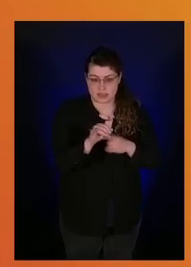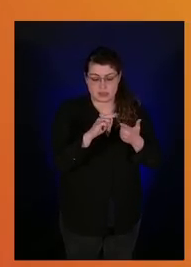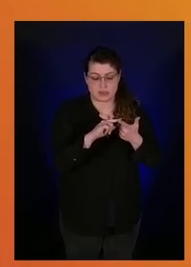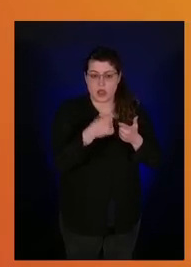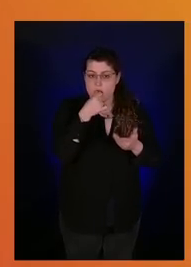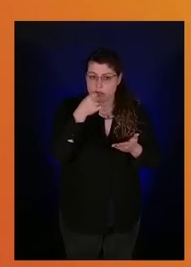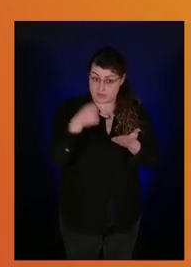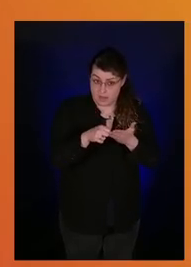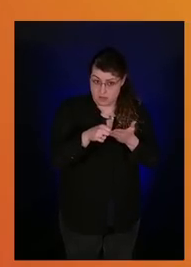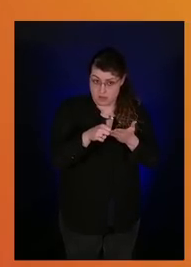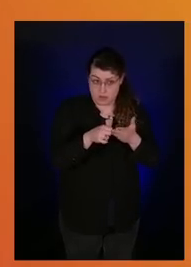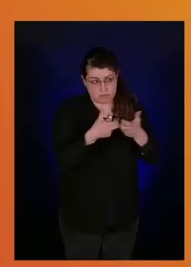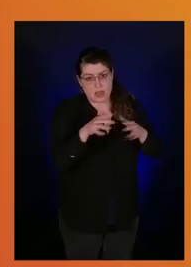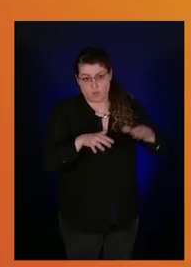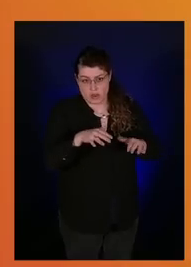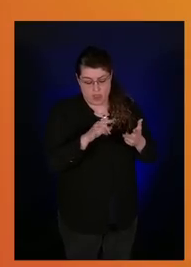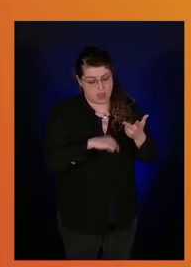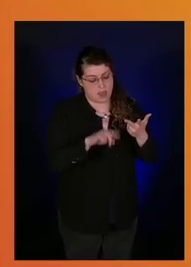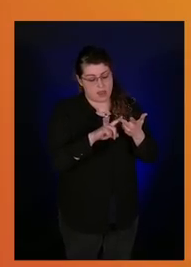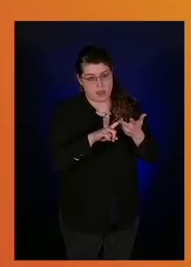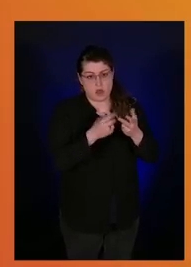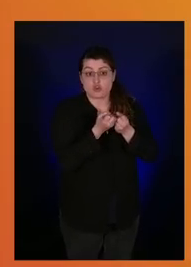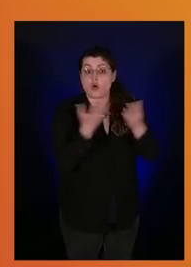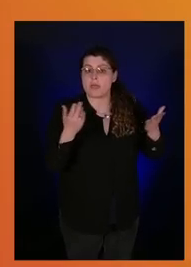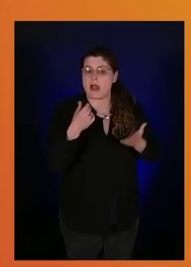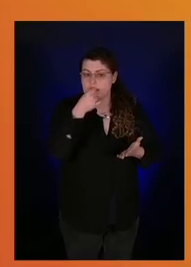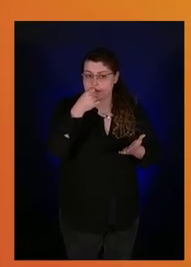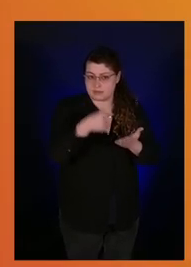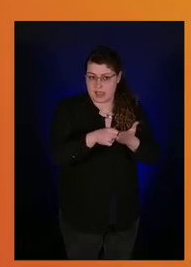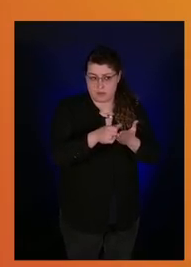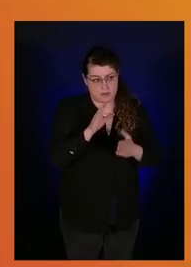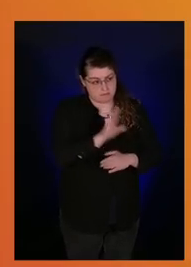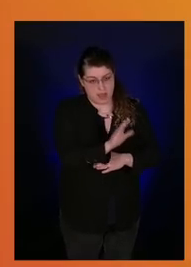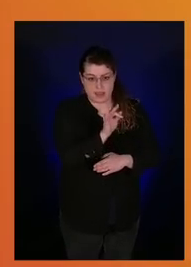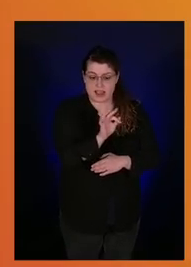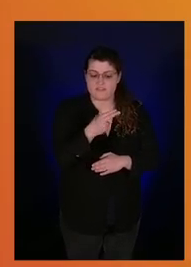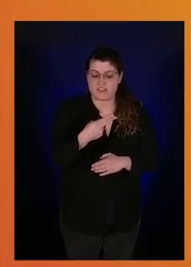timbre, le nombre de timbres par FNI,